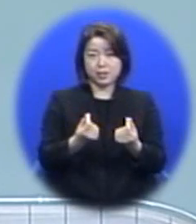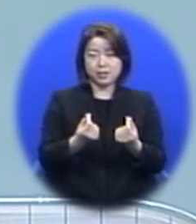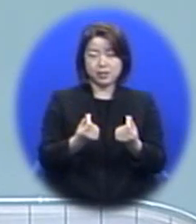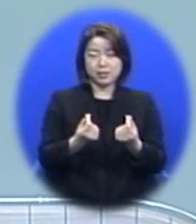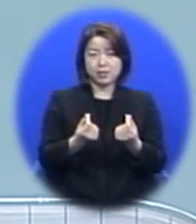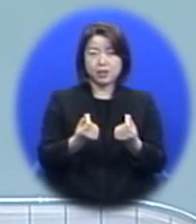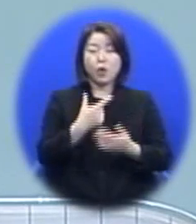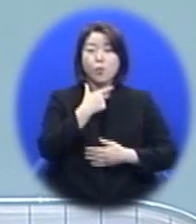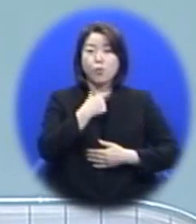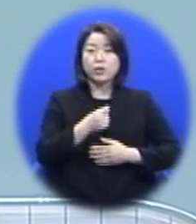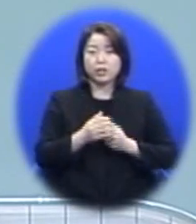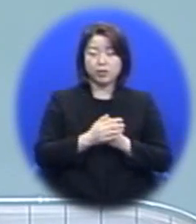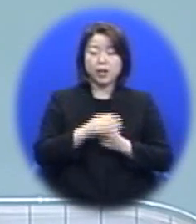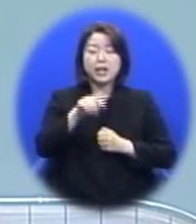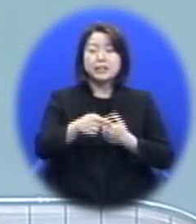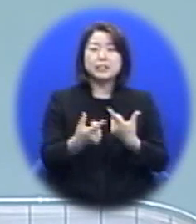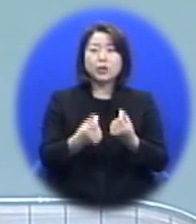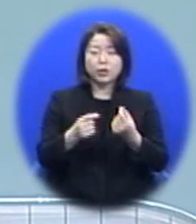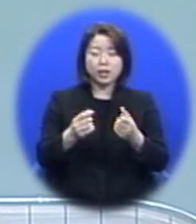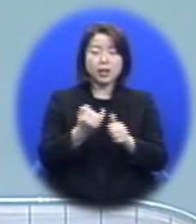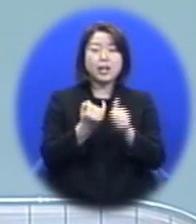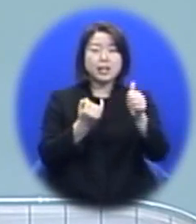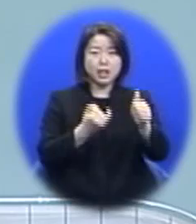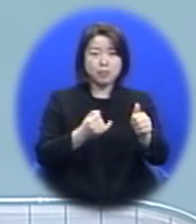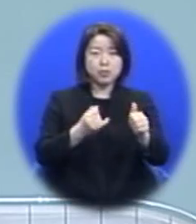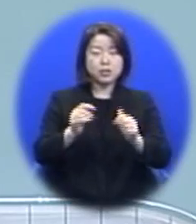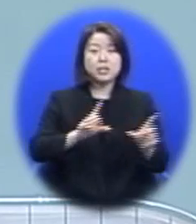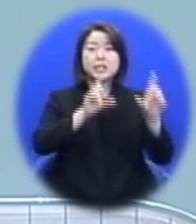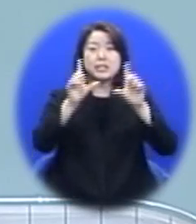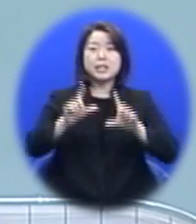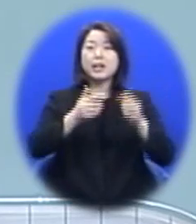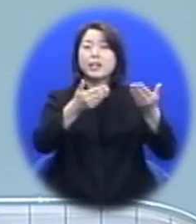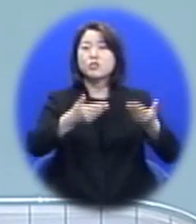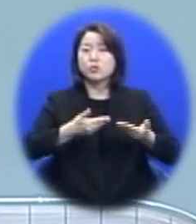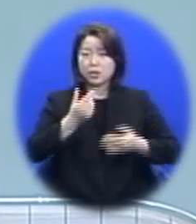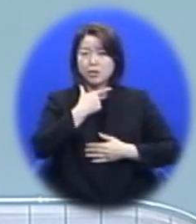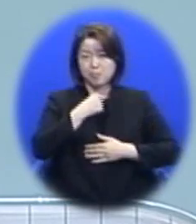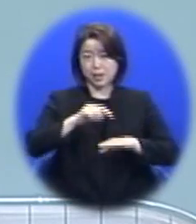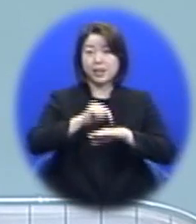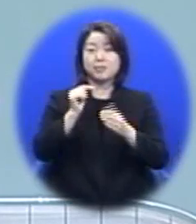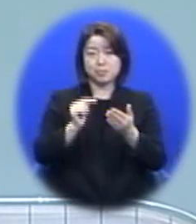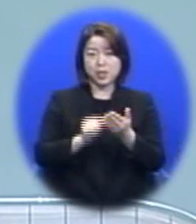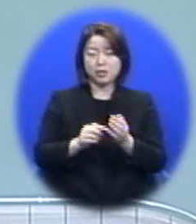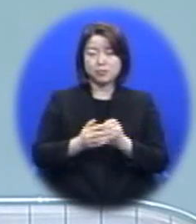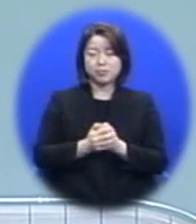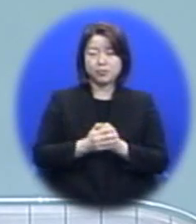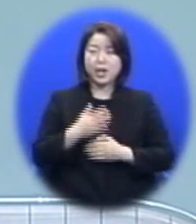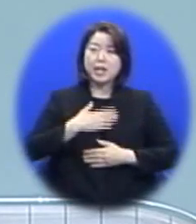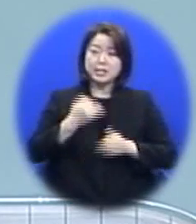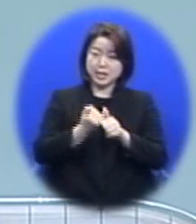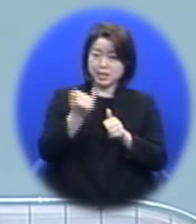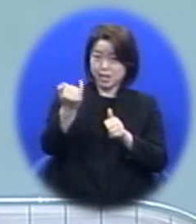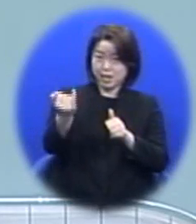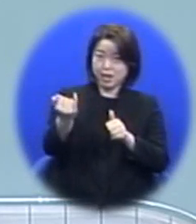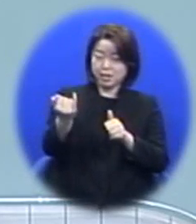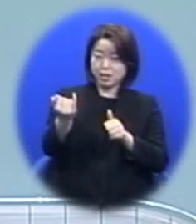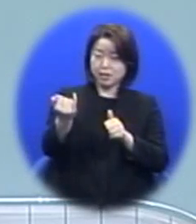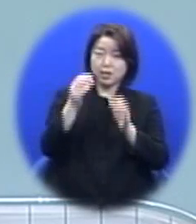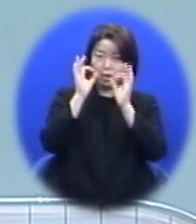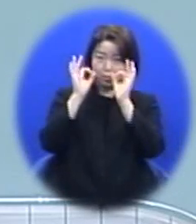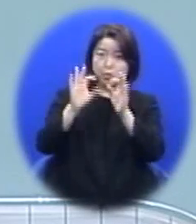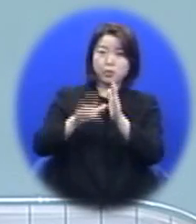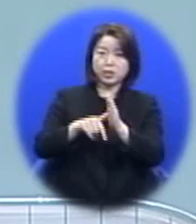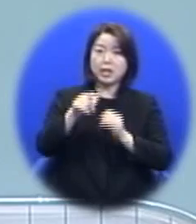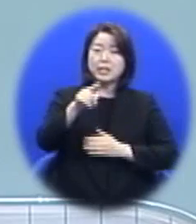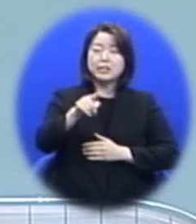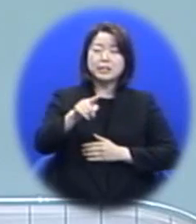그렇게 남편이 살아주기를 바라는 마음이잖아요. 제가 제 아내를 대할 때마다 항상 그 생각이